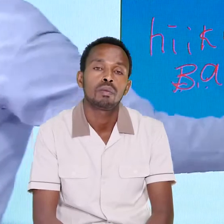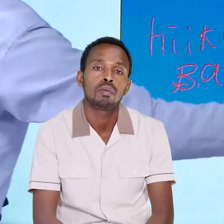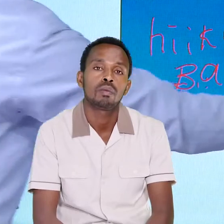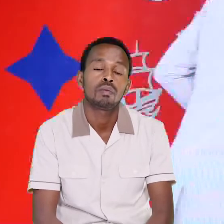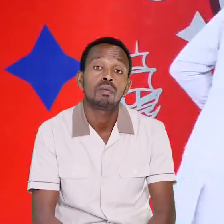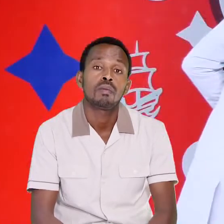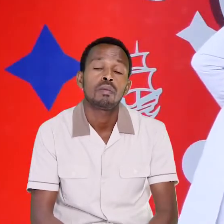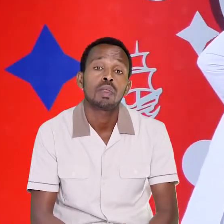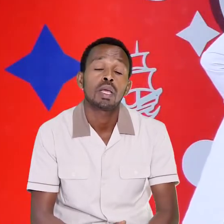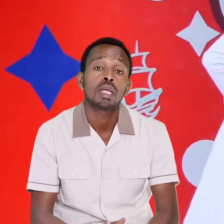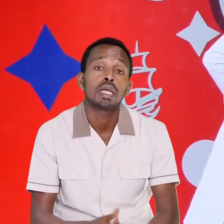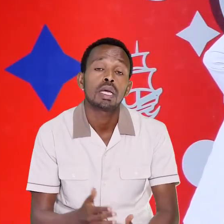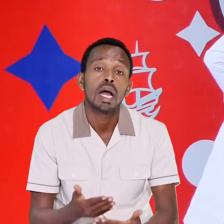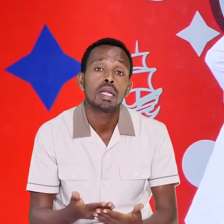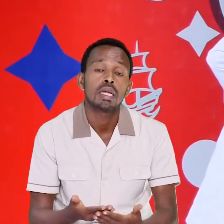Qarshiin